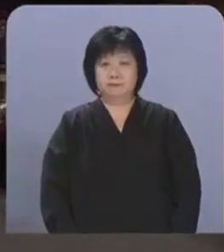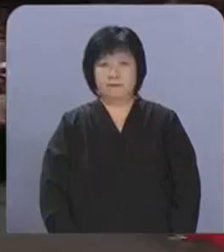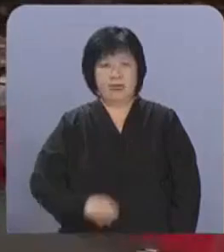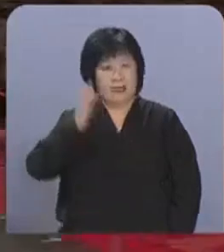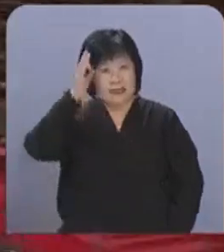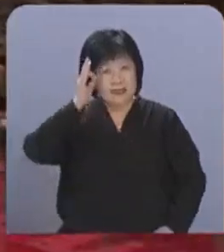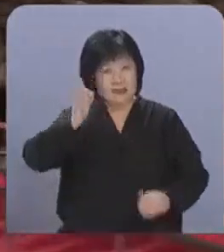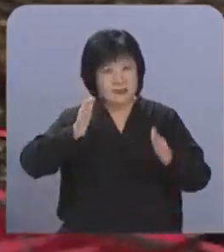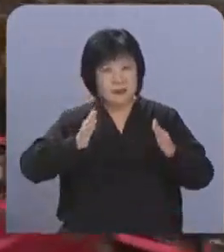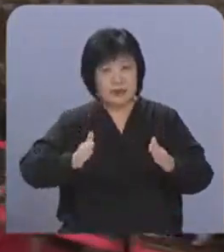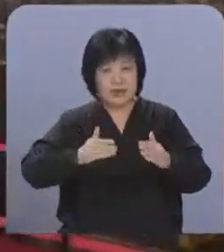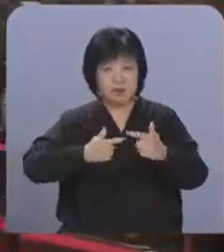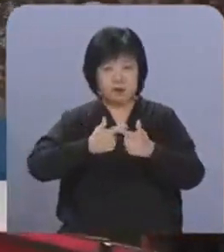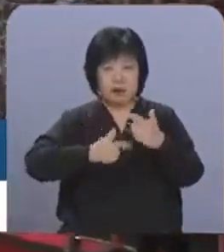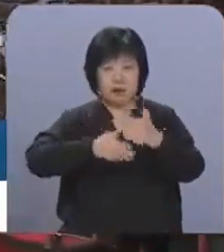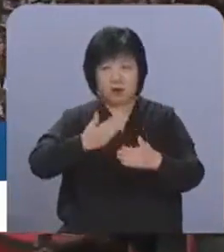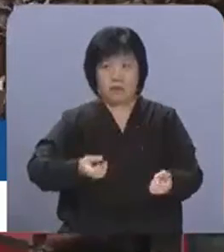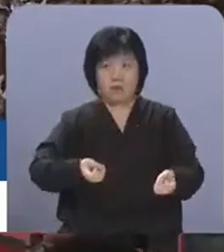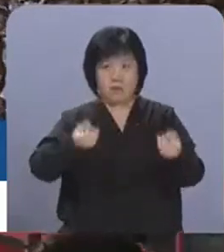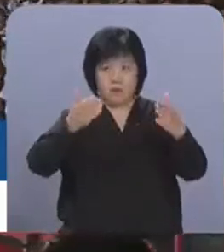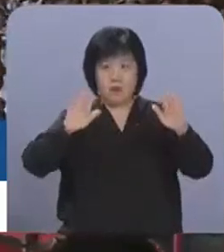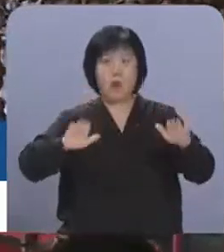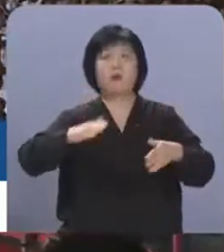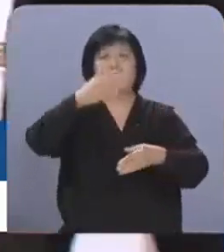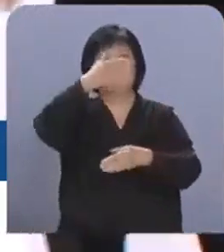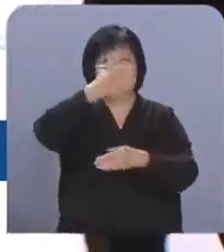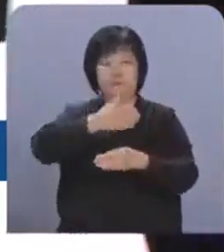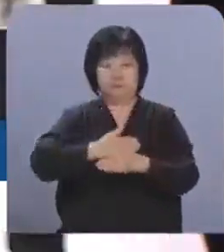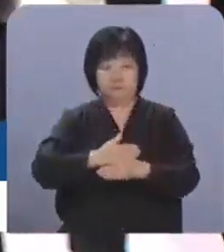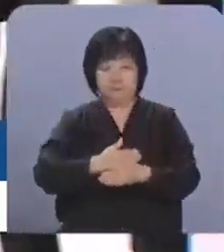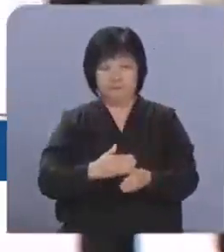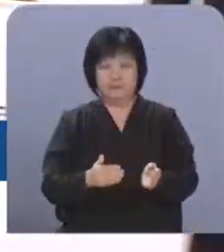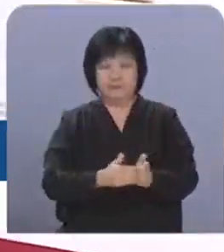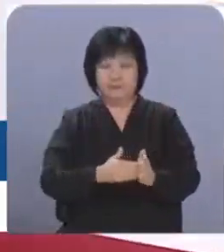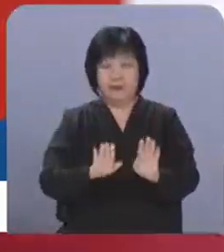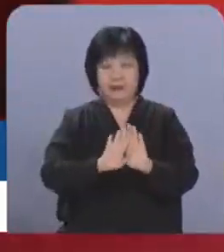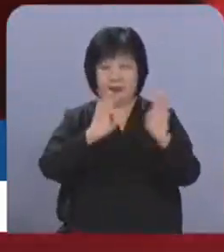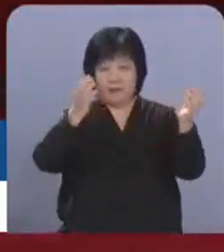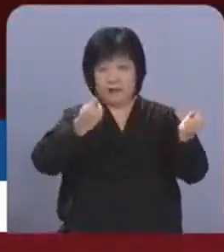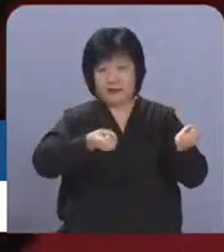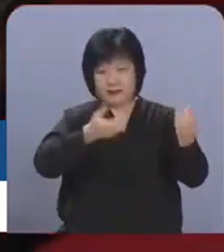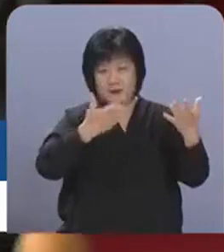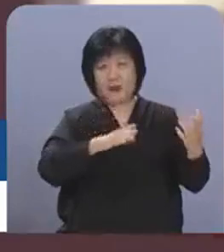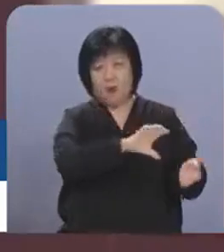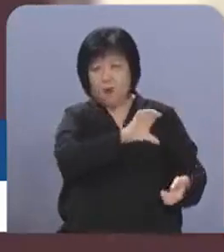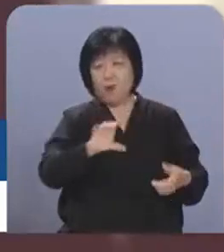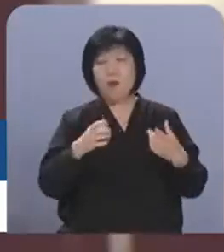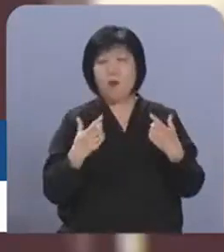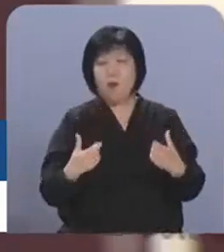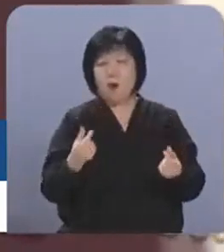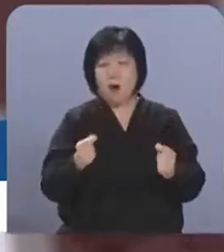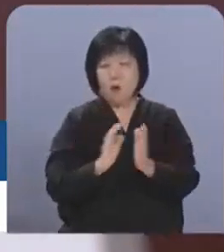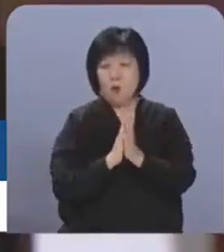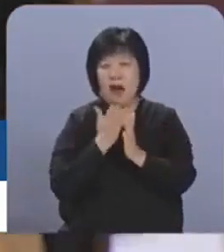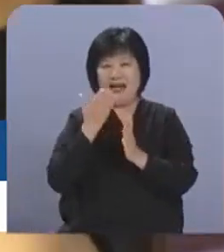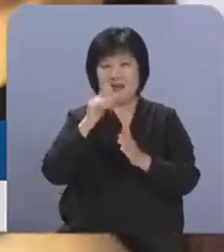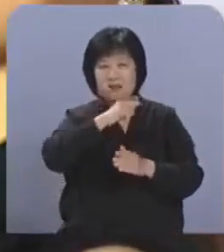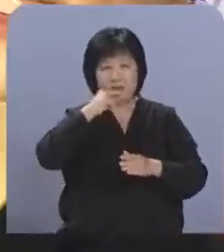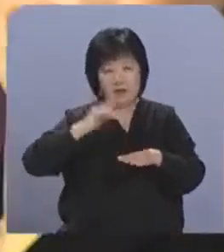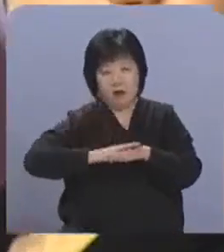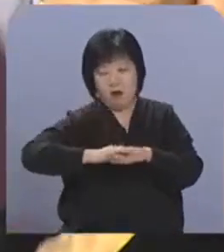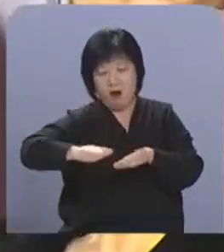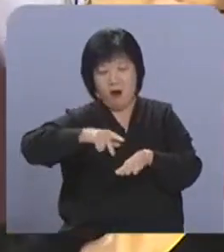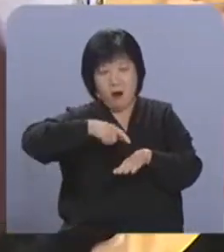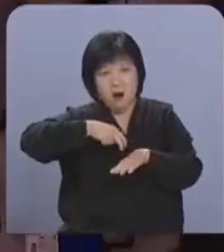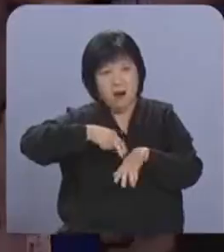열흘간의 부산영화축제가 오늘 막을 내렸습니다. 개막식 못지않은 배우들의 화려한 레드카펫 행렬은